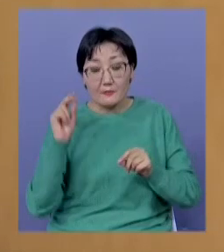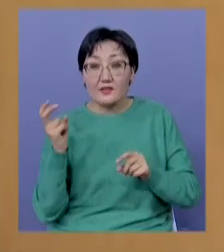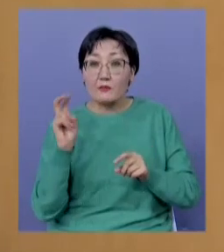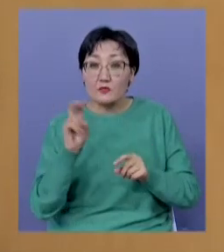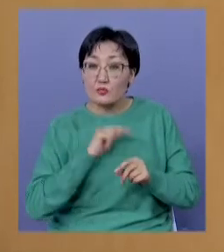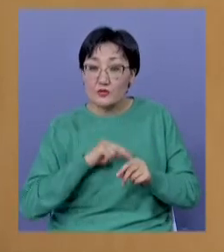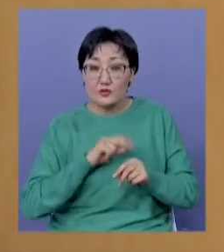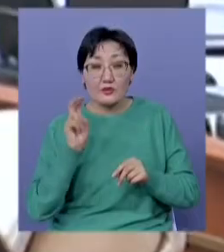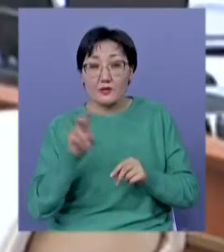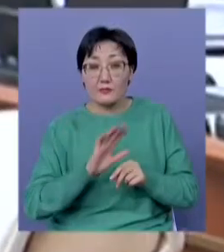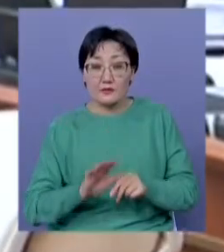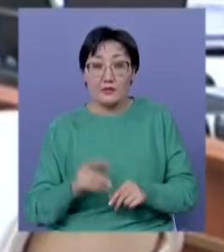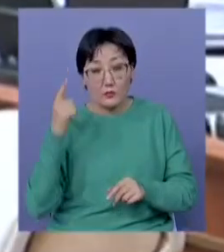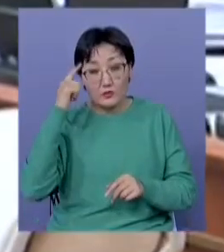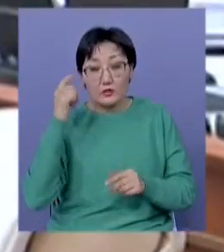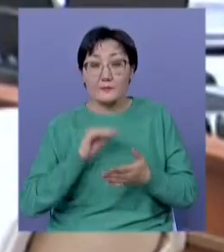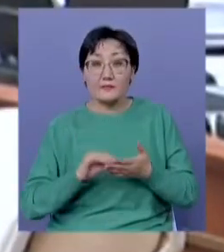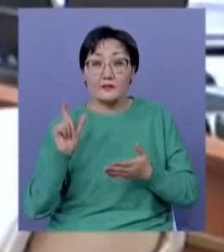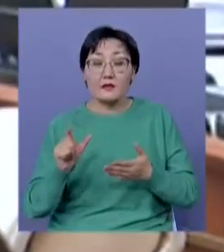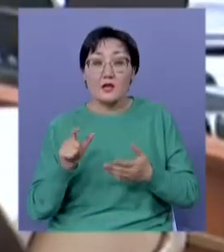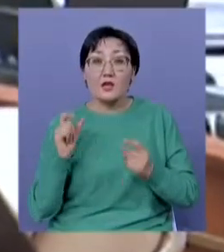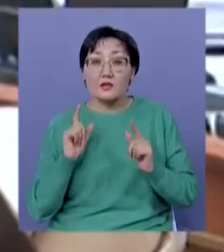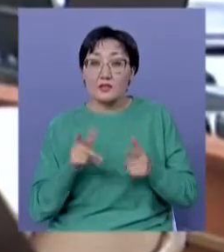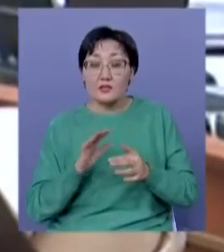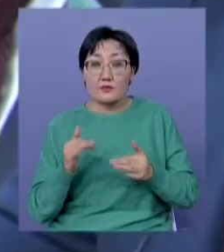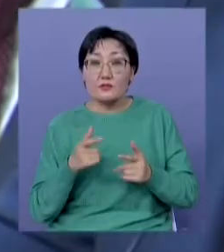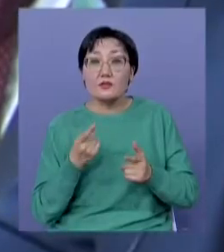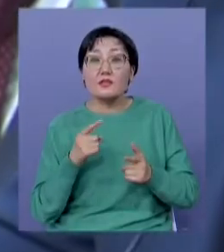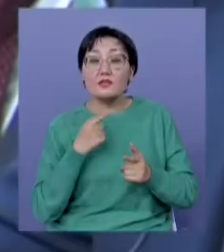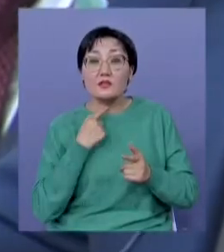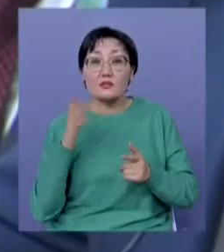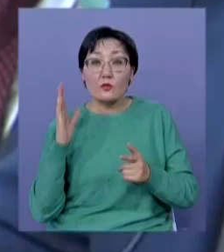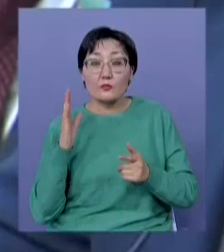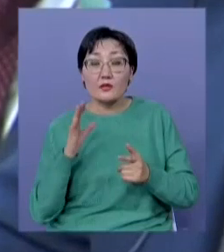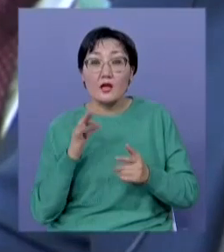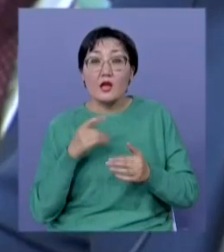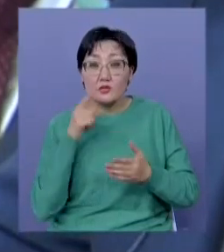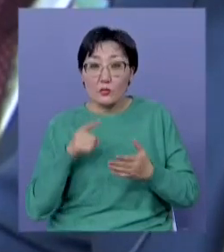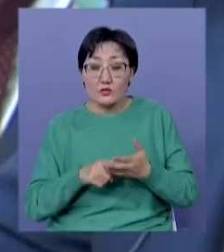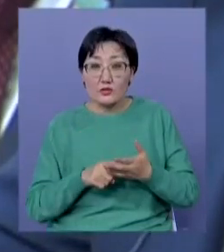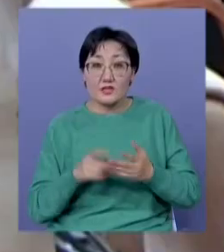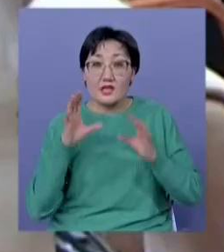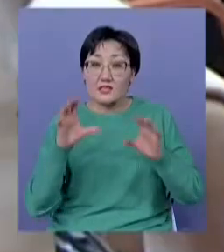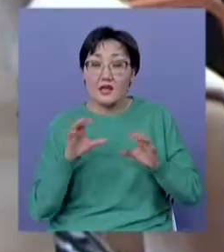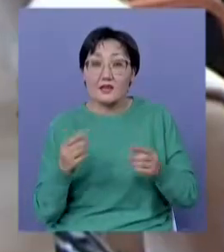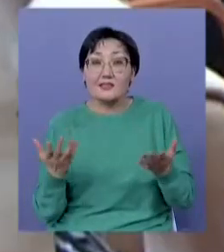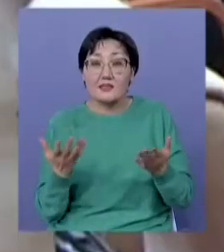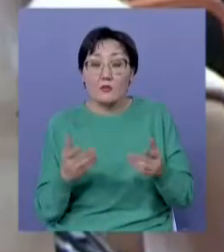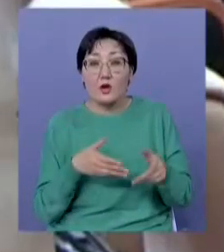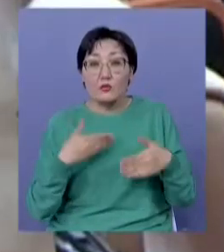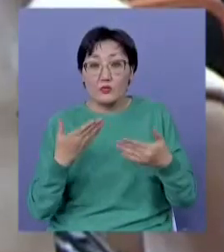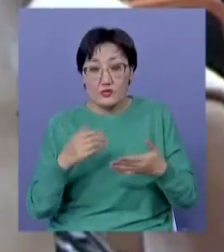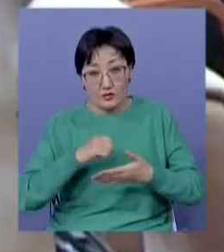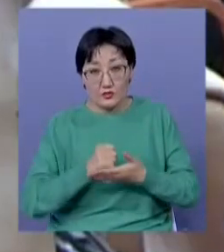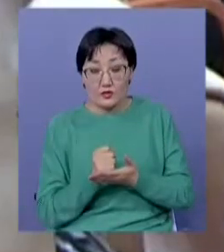бармайды деп ойлаймын. Ал журналистердің келіспесеңіз неліктен дауыс бердіңіз деген сауалына халық қалаулысы заң ең болмағанда осы нұсқасында күшіне